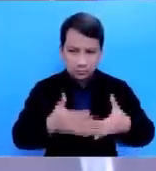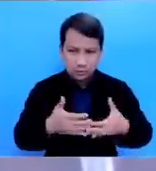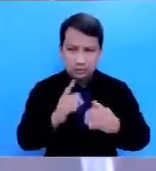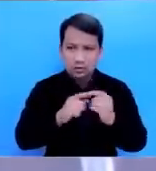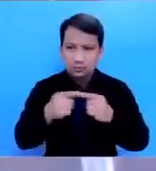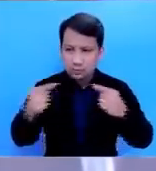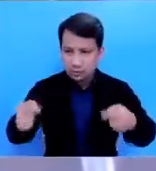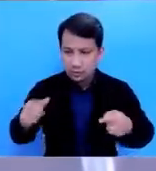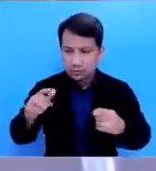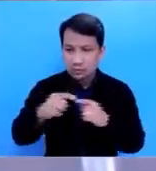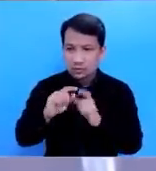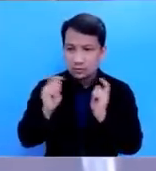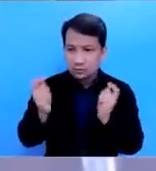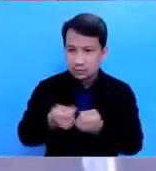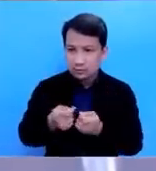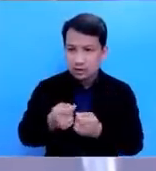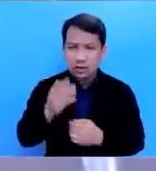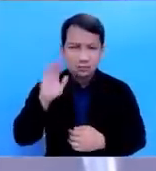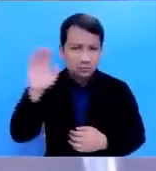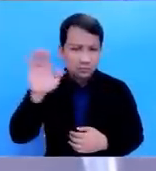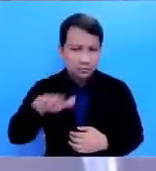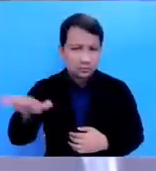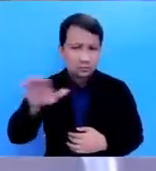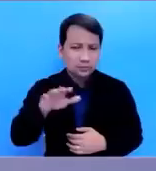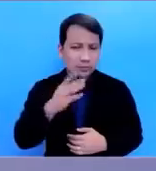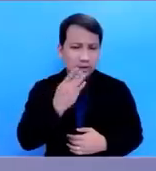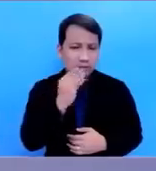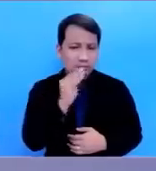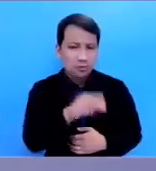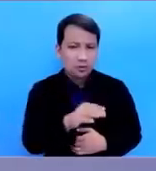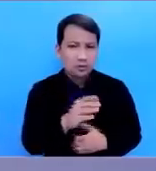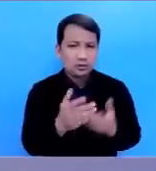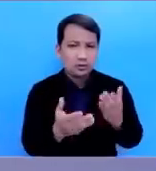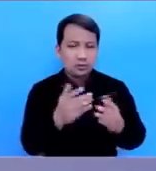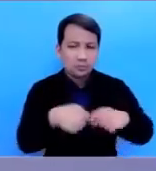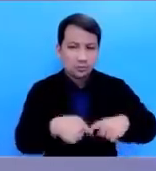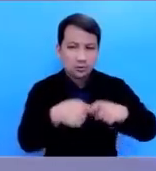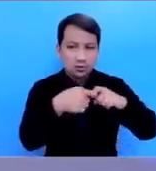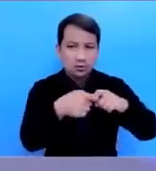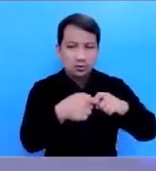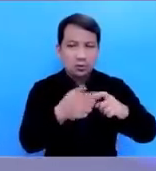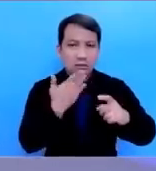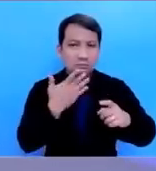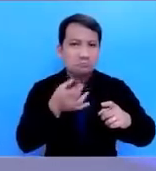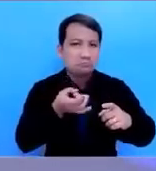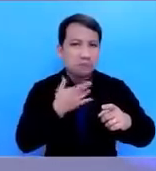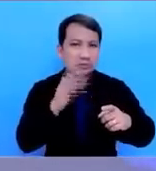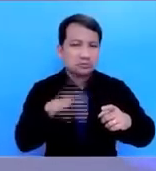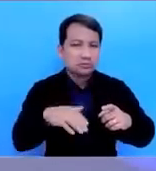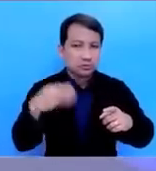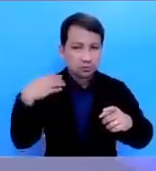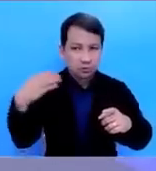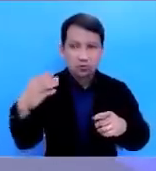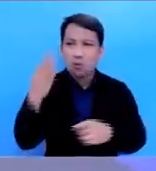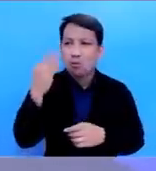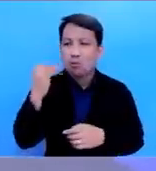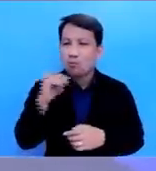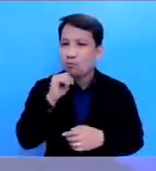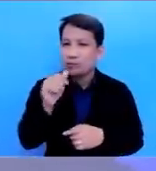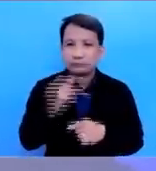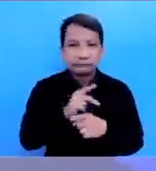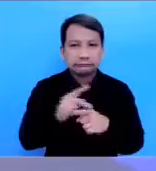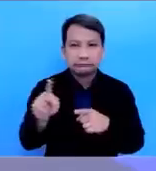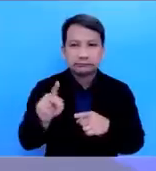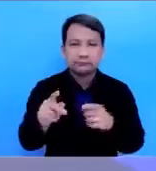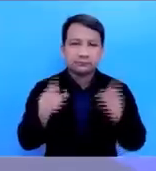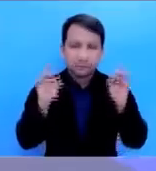nilang koponan. Panawagan ng dinuraang player, iban ang bastos na coach. Dahil bukod sa unprofessional,